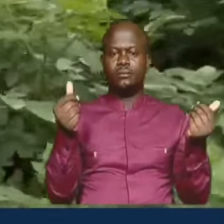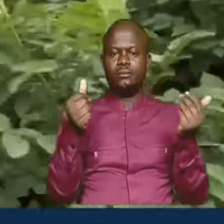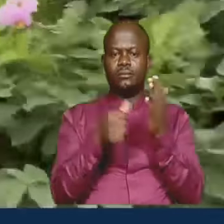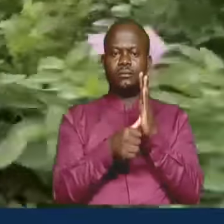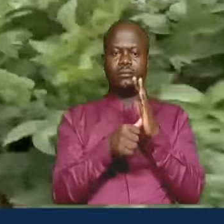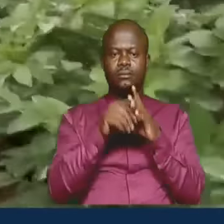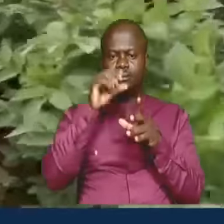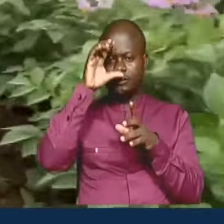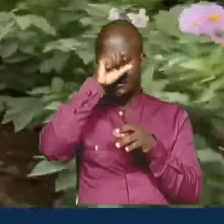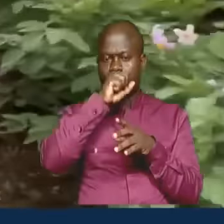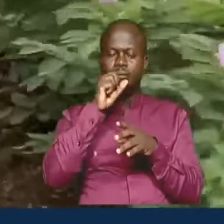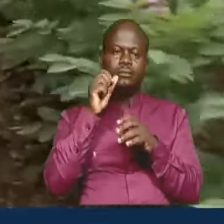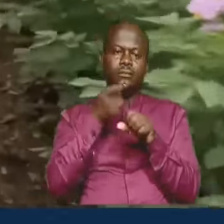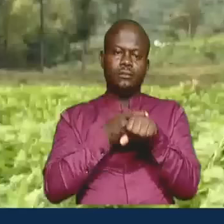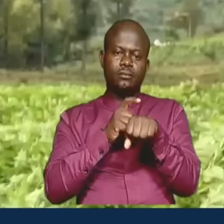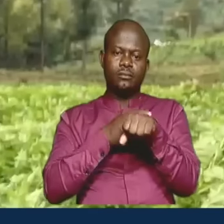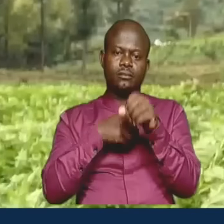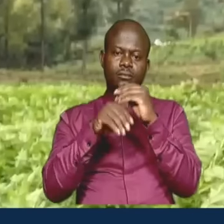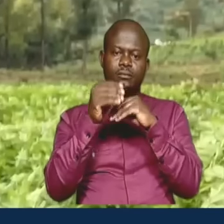cy'ibura ry'ibirayi ku isoko,